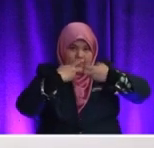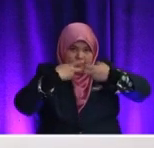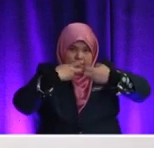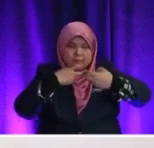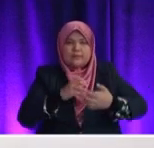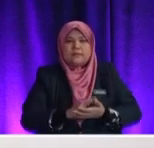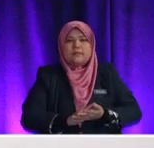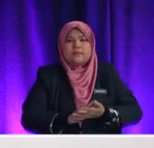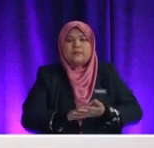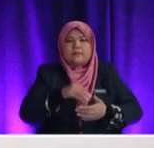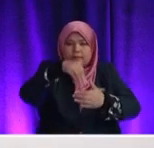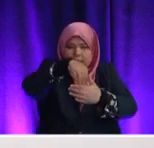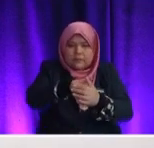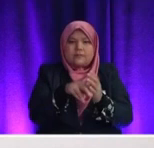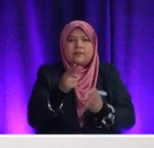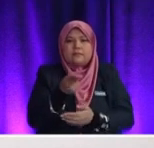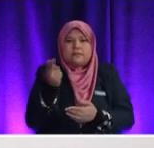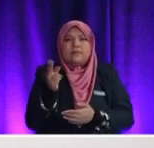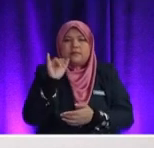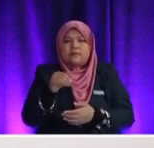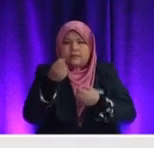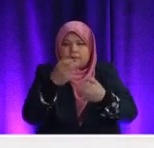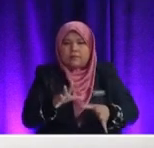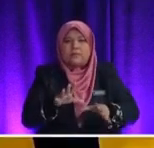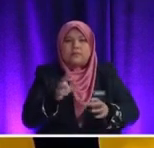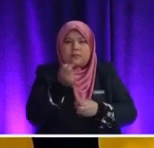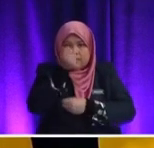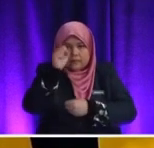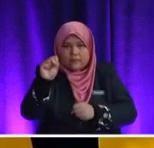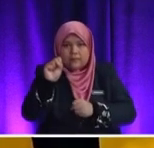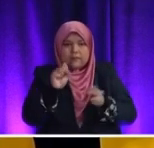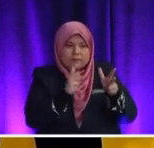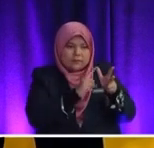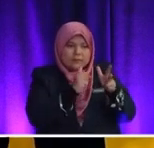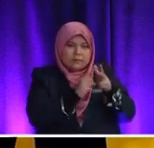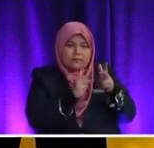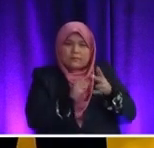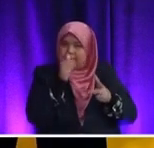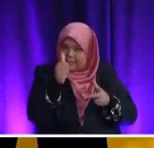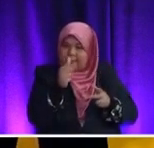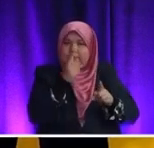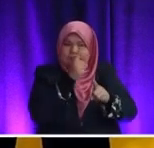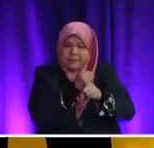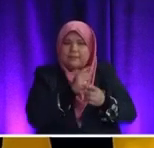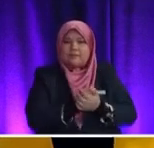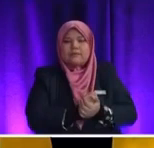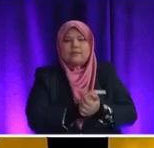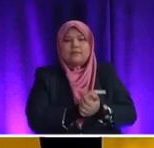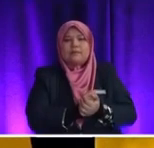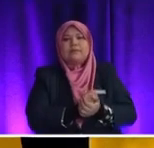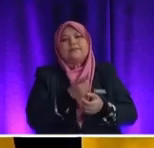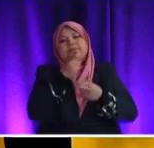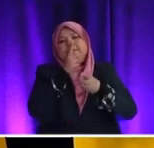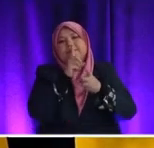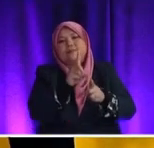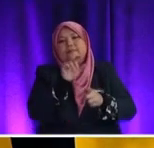sejak ke ikut ke dalam bahaya kita dasarnya hanya mitos Agan Oke komponen tiga betul Jhon Yogi teh kita Tengok lah emang